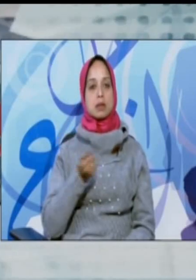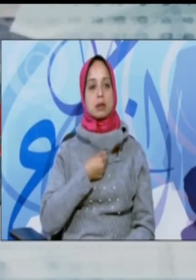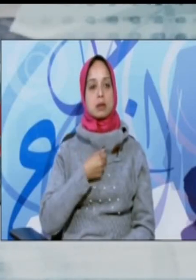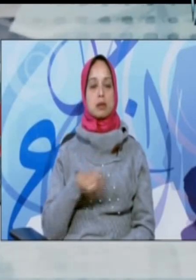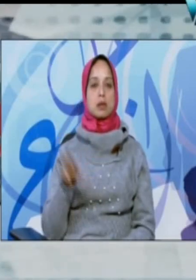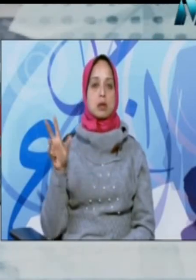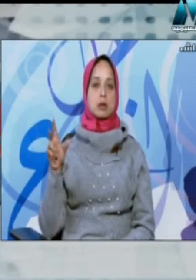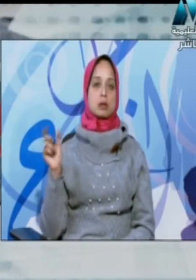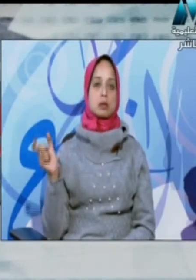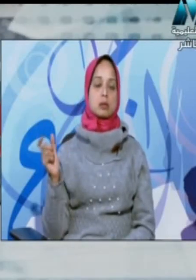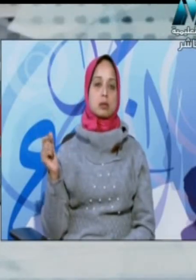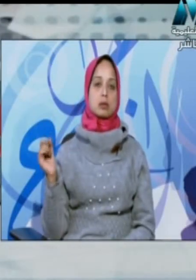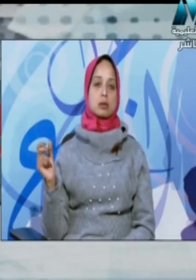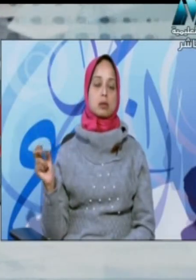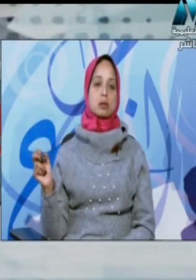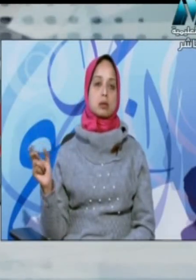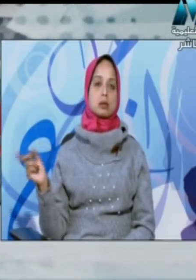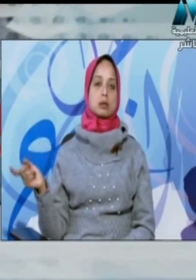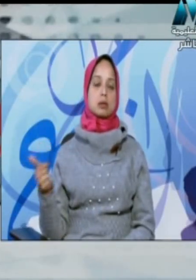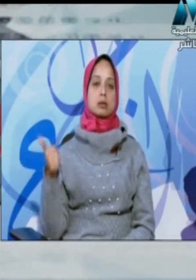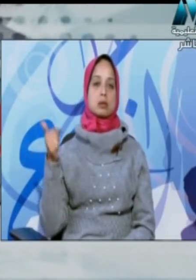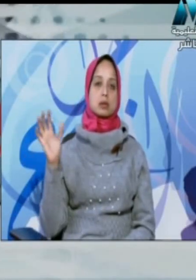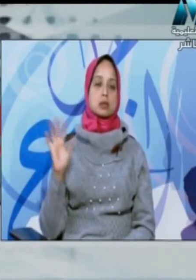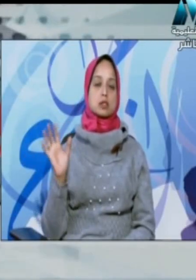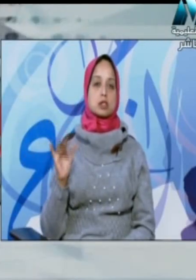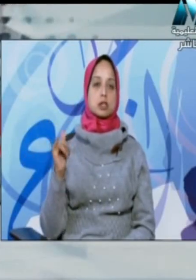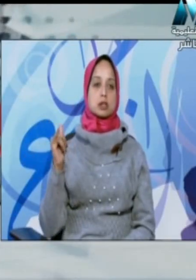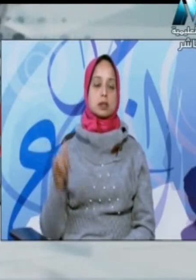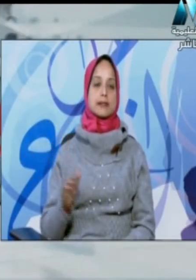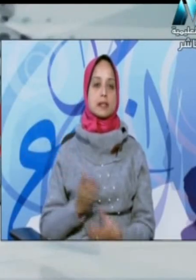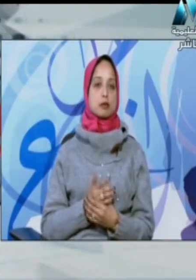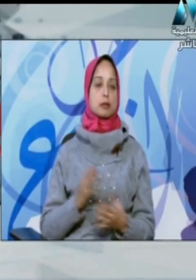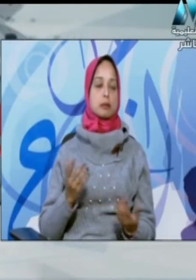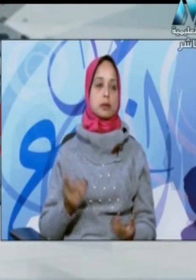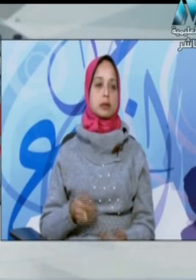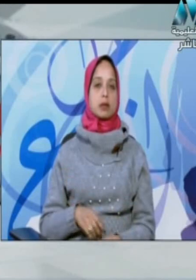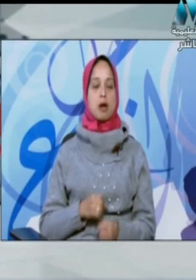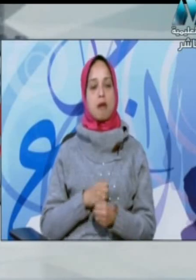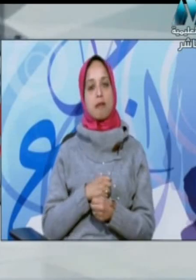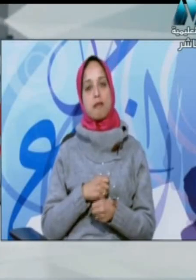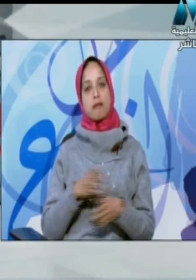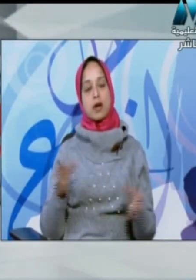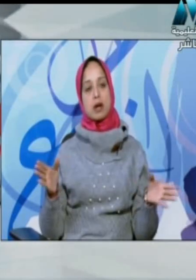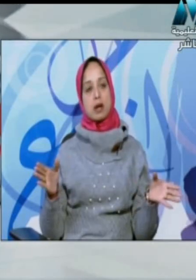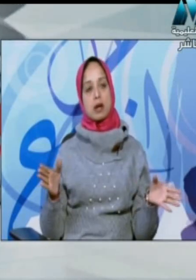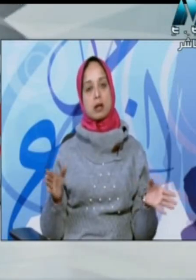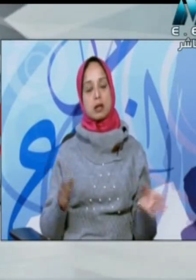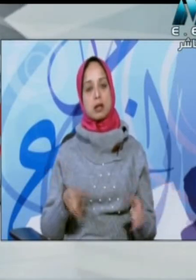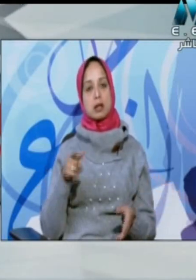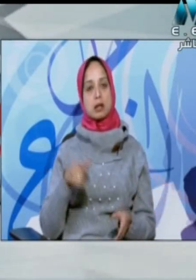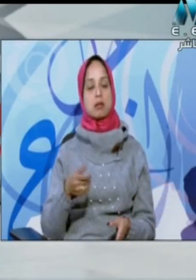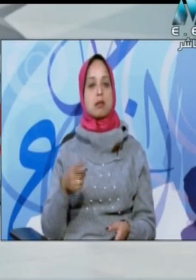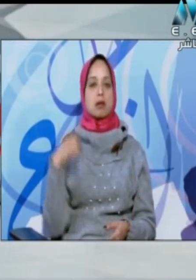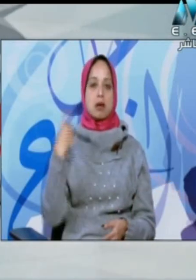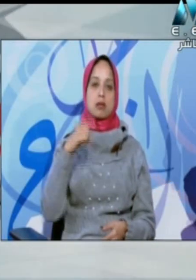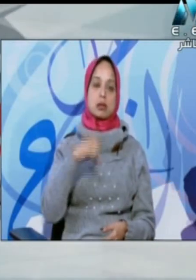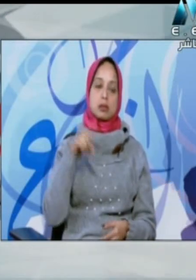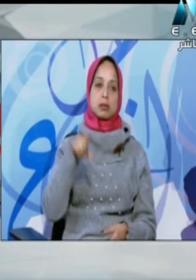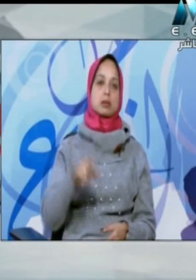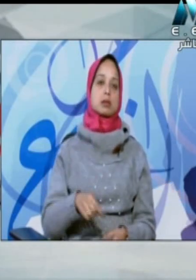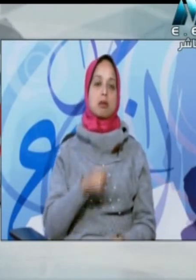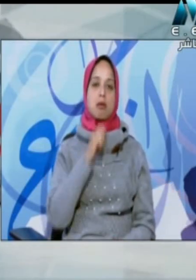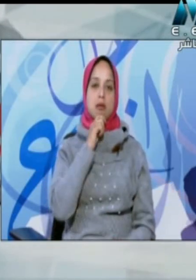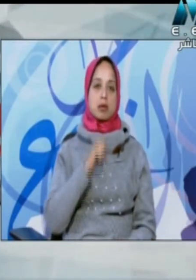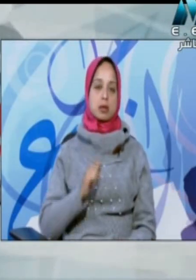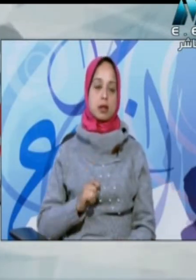بقى؟ تقول لان قوي، مش هتقول حلهم بس، ما انا ممكن اضربك وانت ضعيف ما تردش عليا، انما لما اضربك وانت قوي هترد